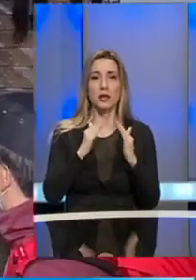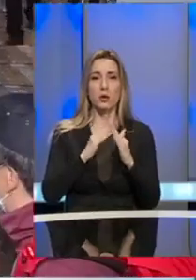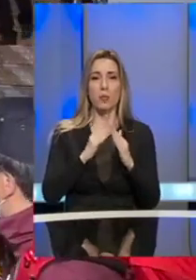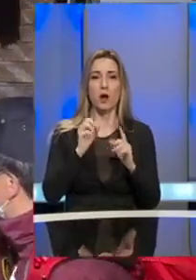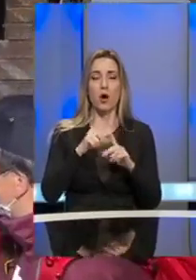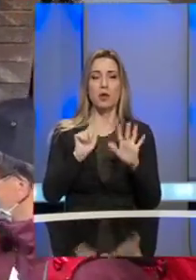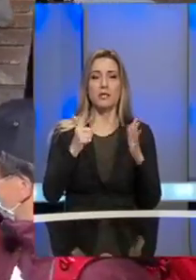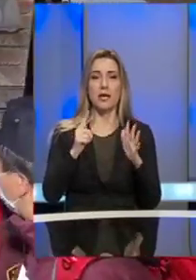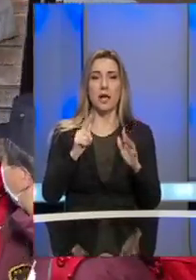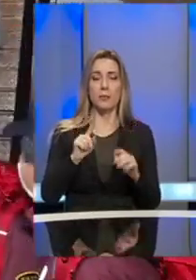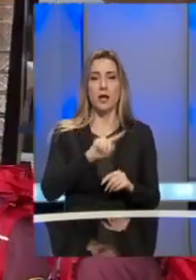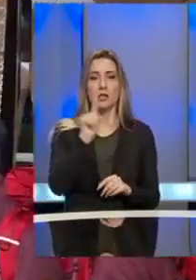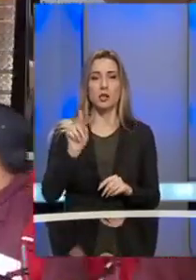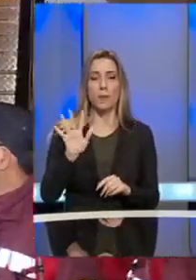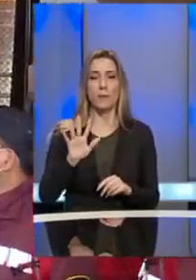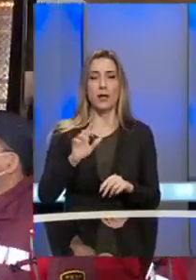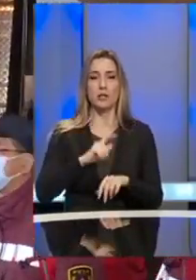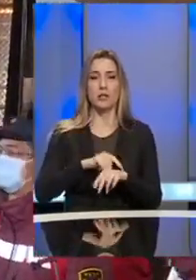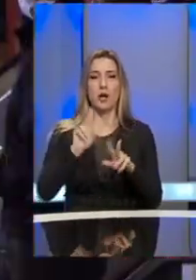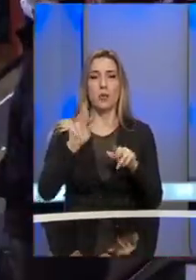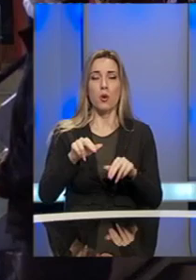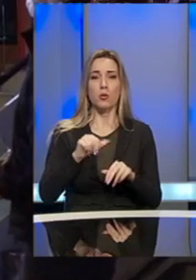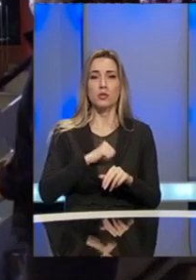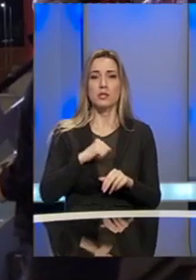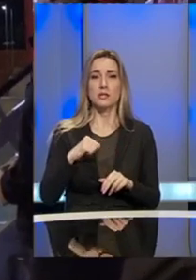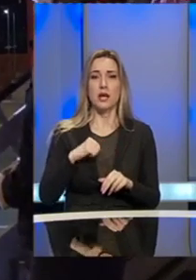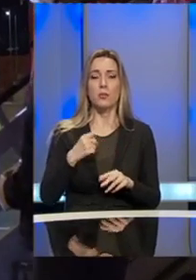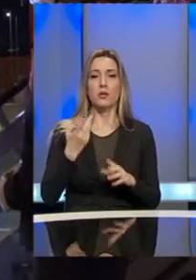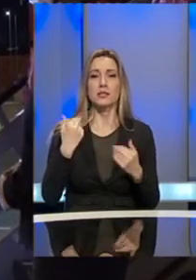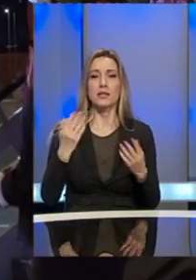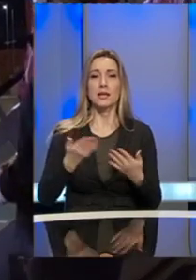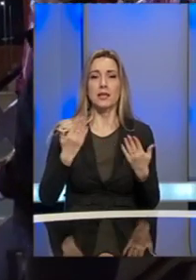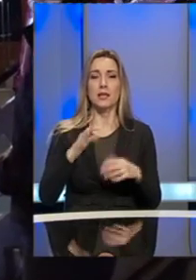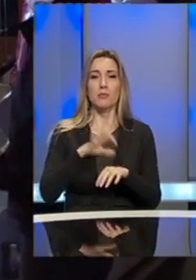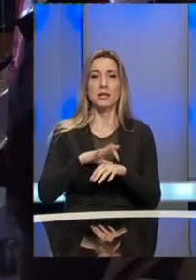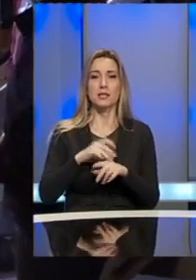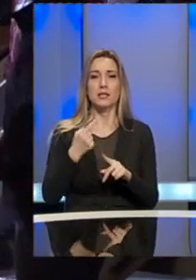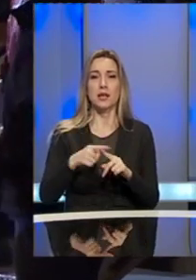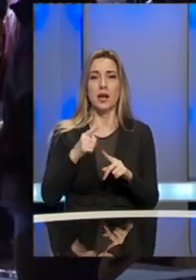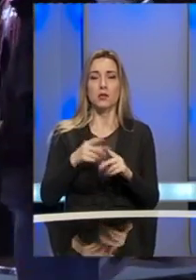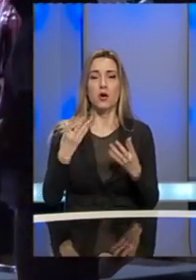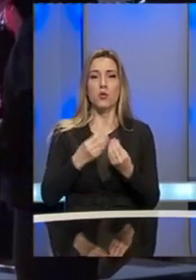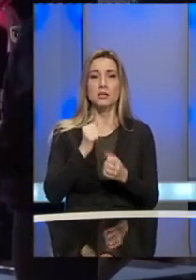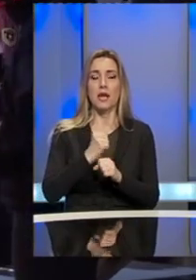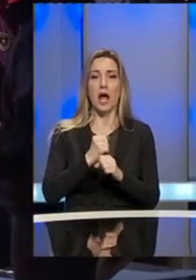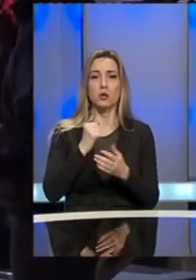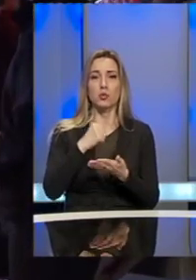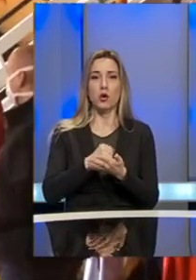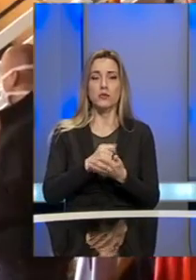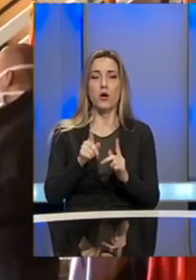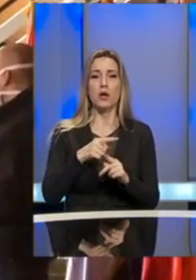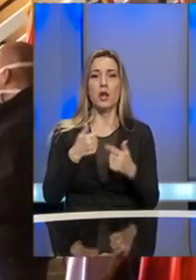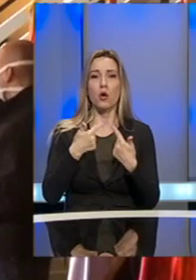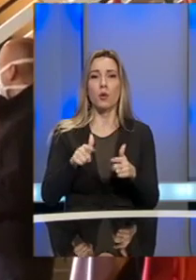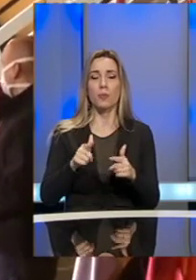od 17 do 5 časova moguće isključivo iz hitnih medicinskih razloga uz radnu dozvolu ili odobrenje